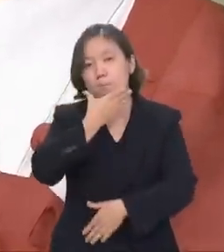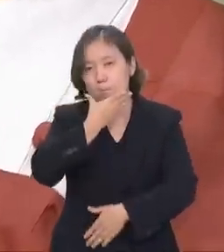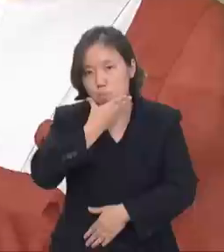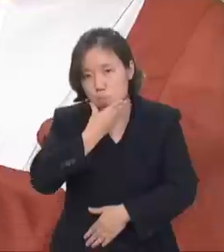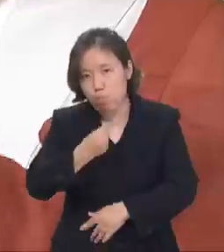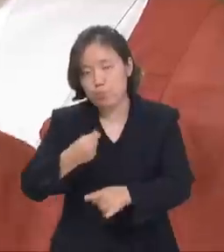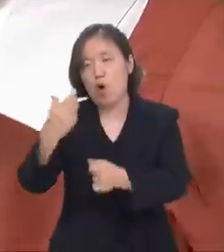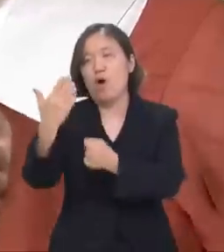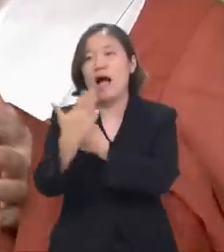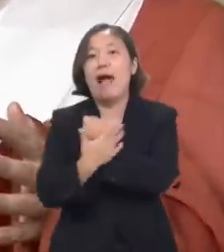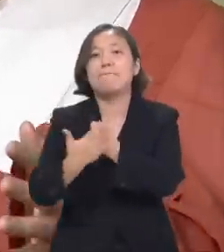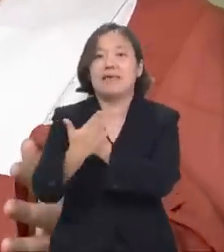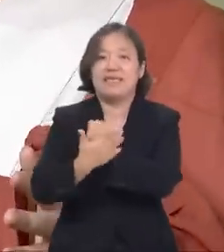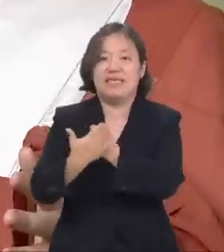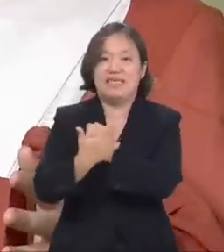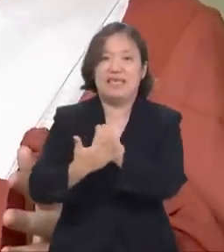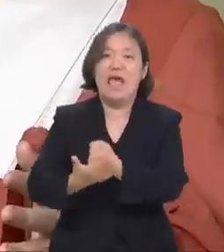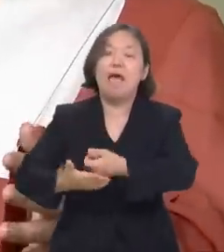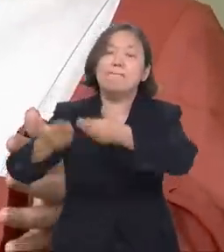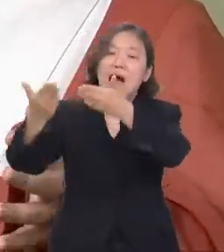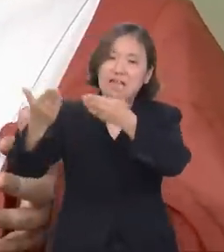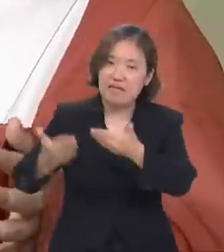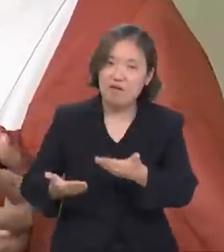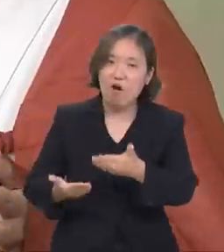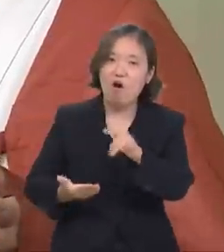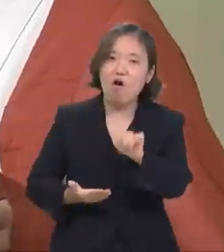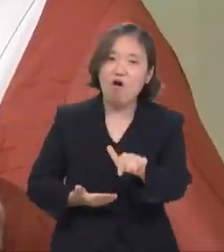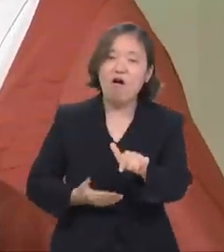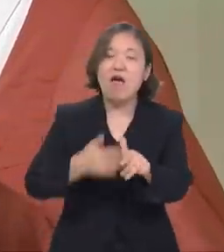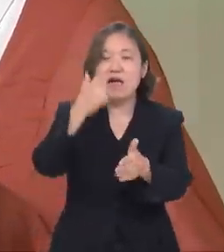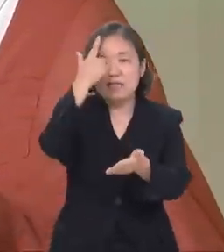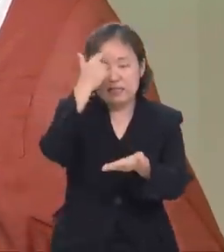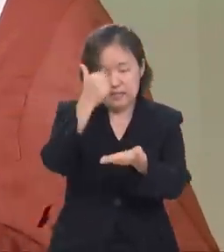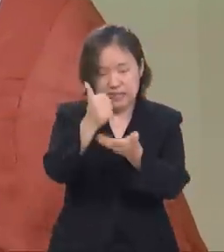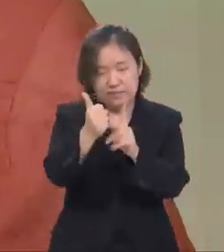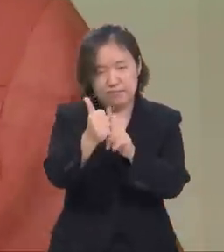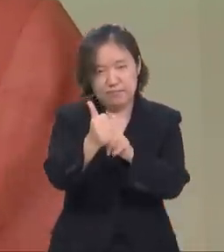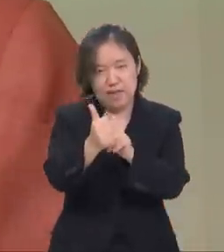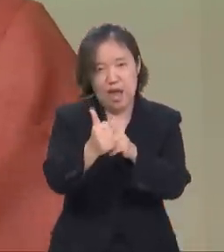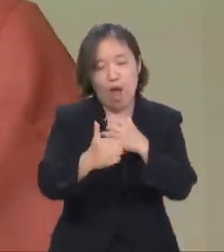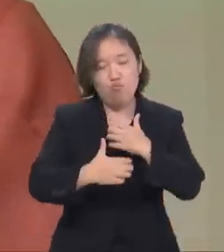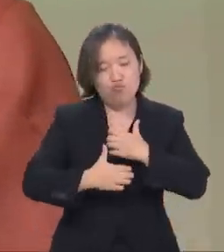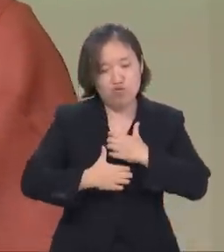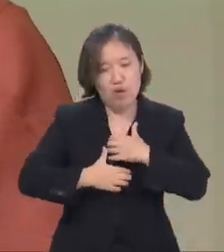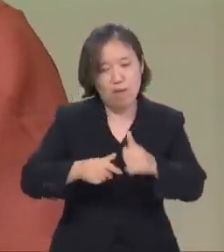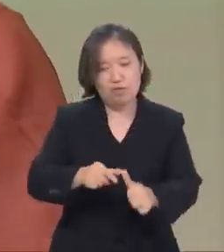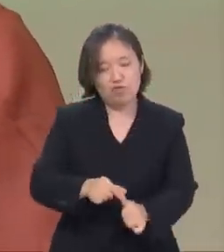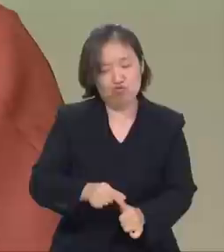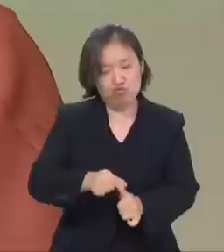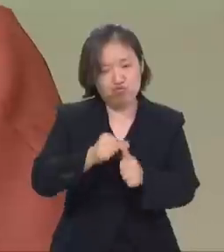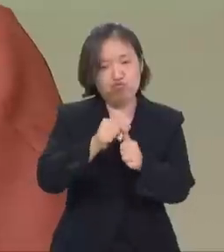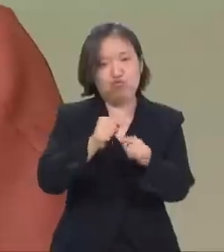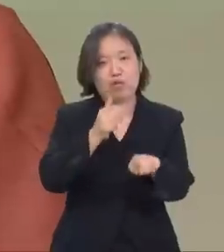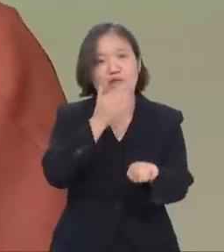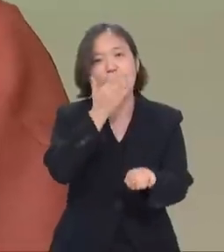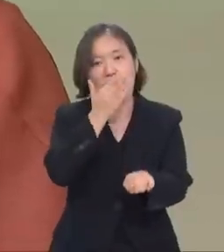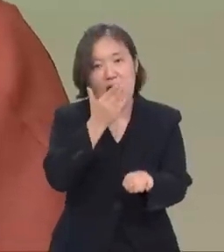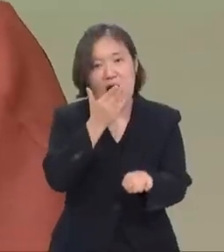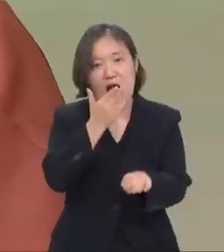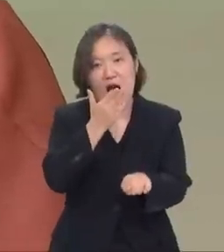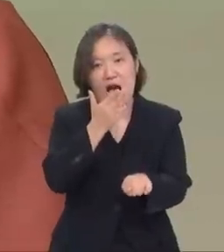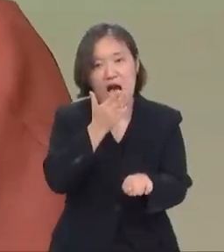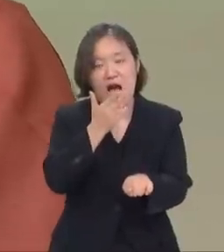스님의 수명이 늘어나고이 위험에서 스님께서 구제받으신